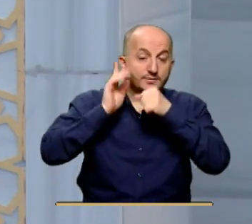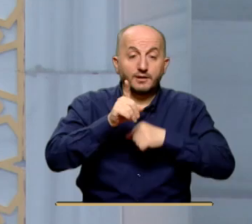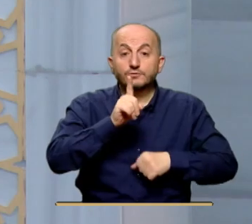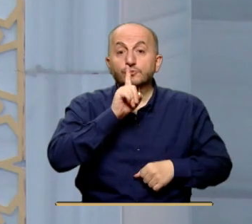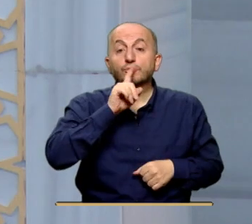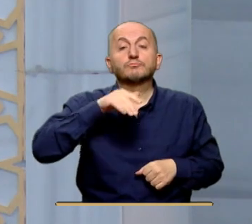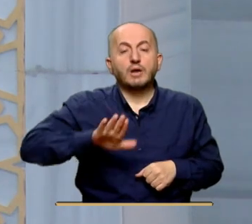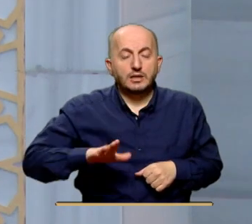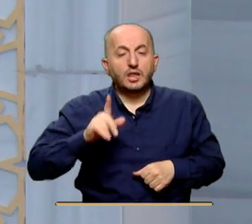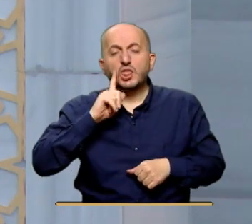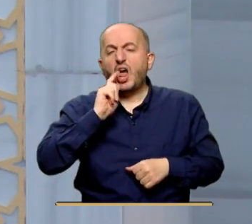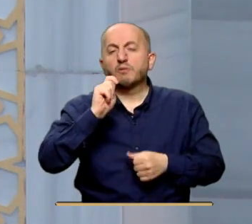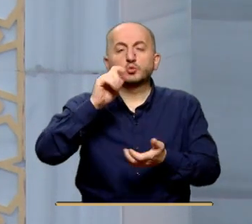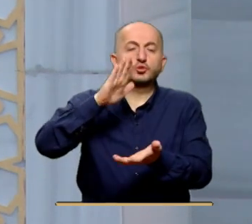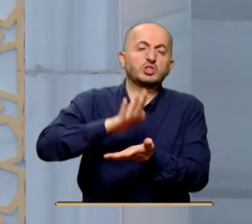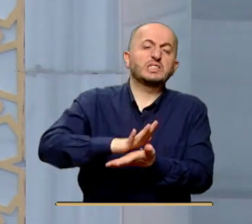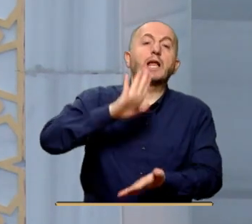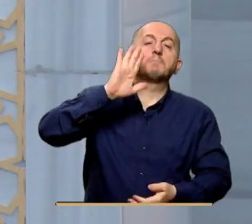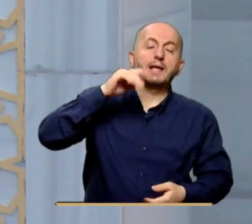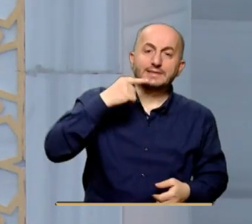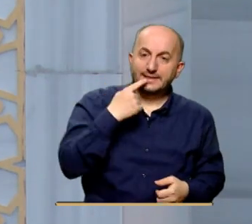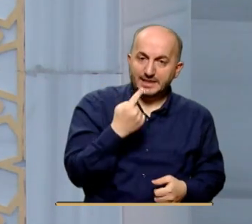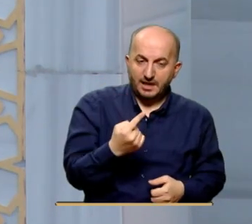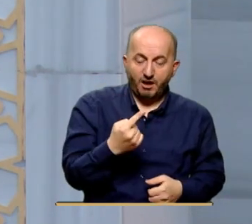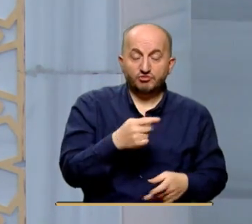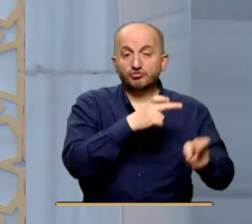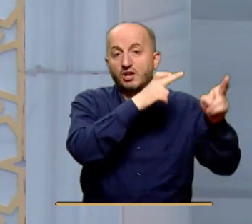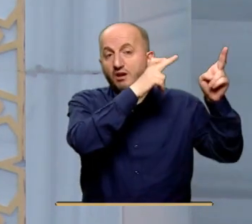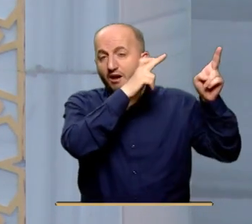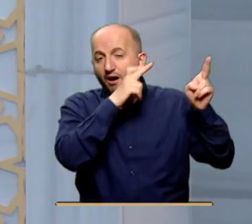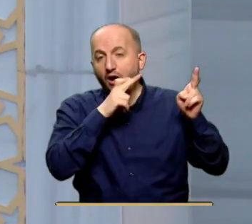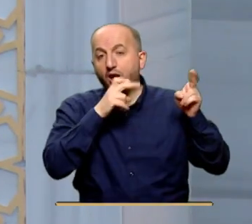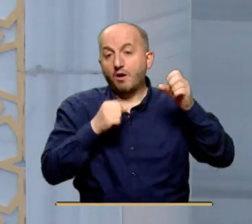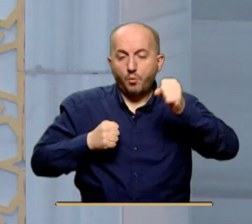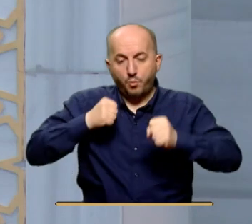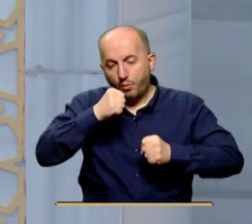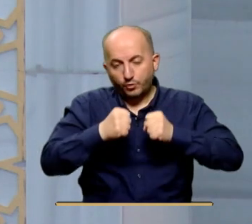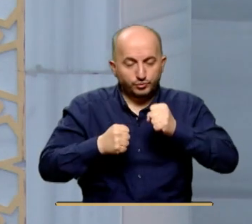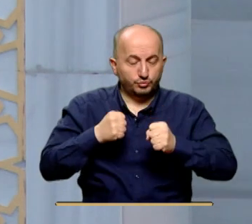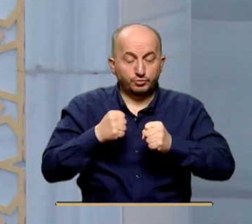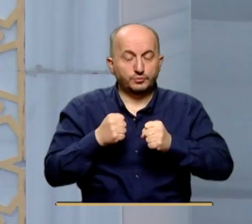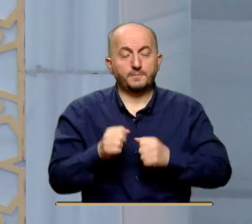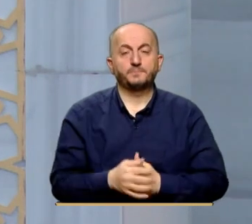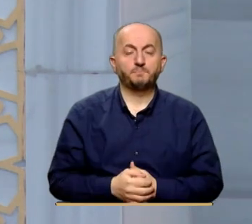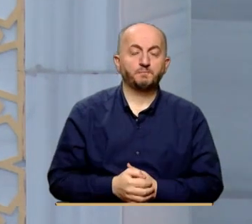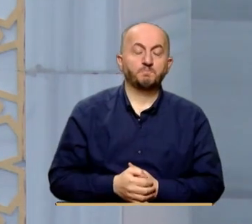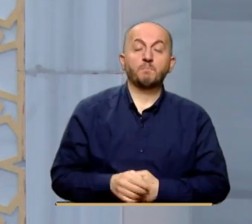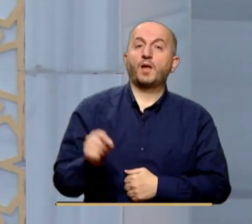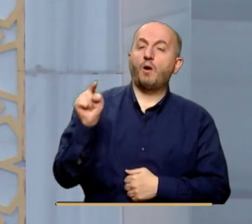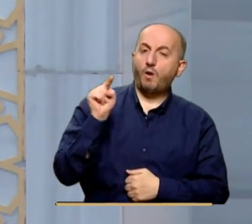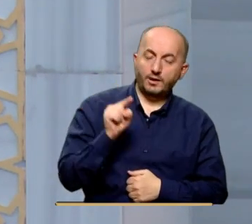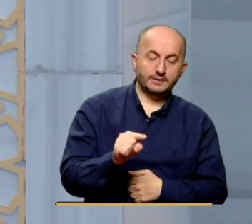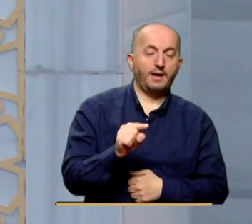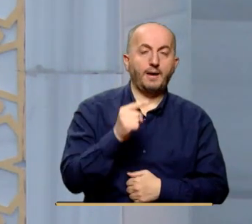susmaz, namus çiğnenmez diye Çanakkale'ye koştu. Tabii orada